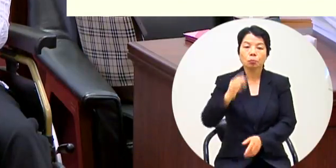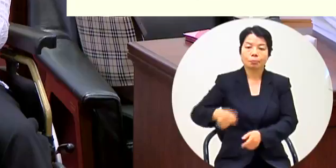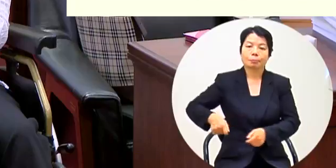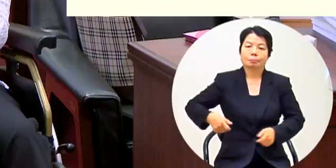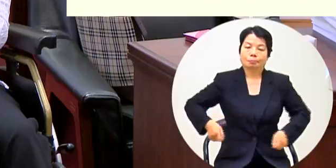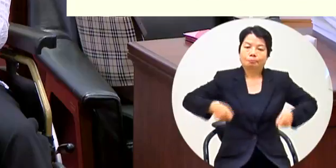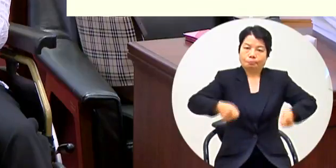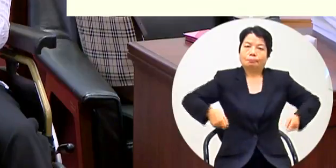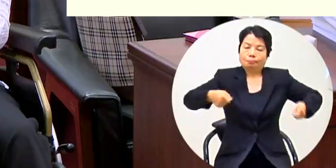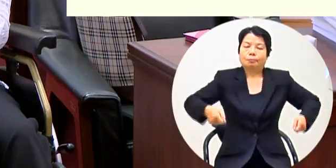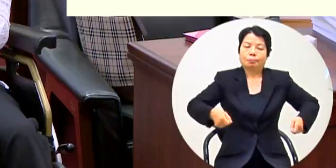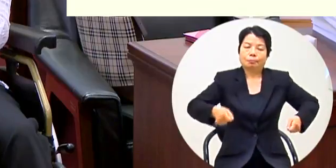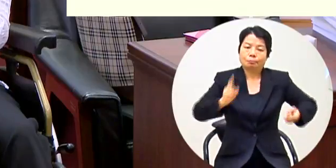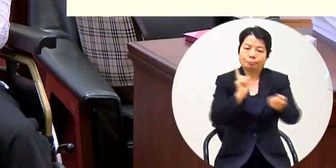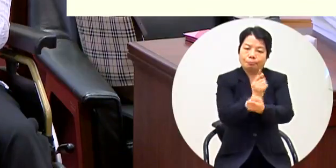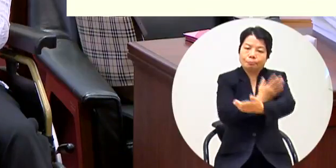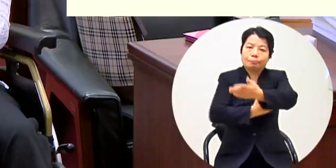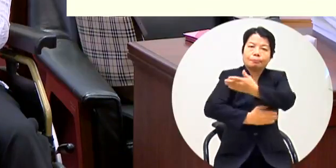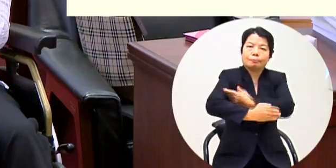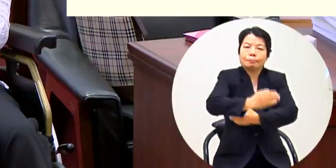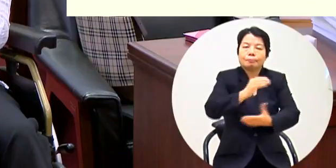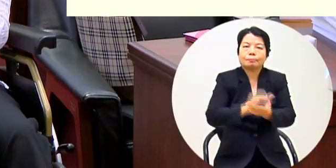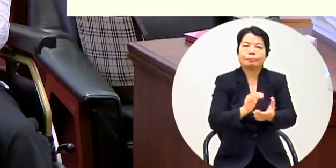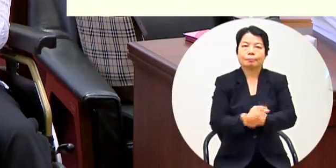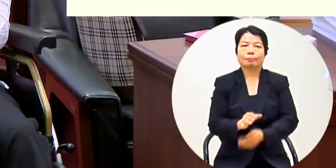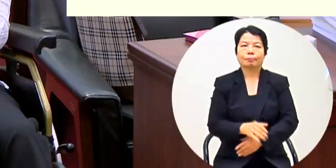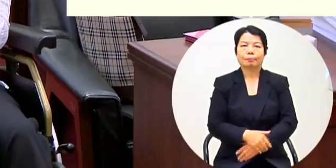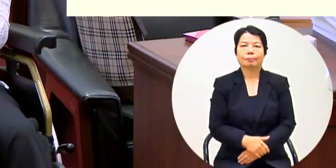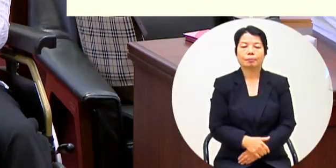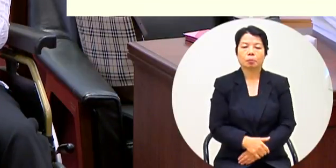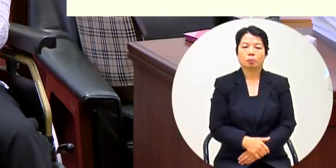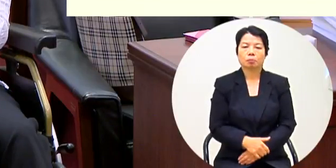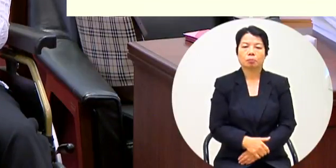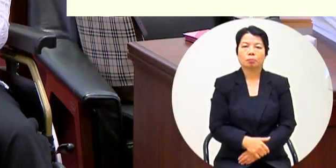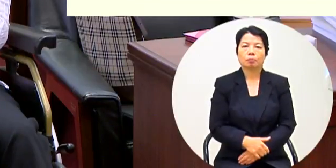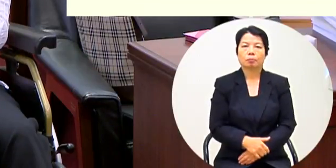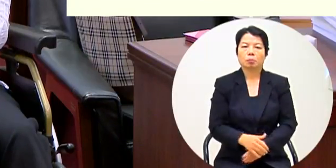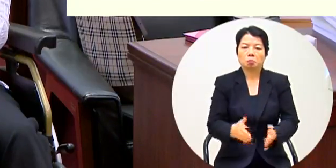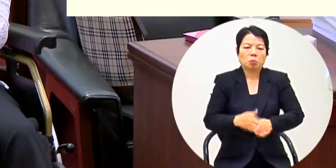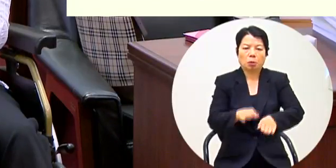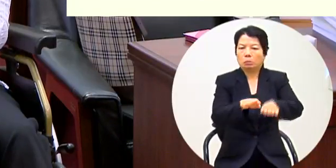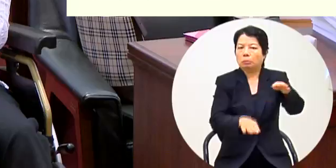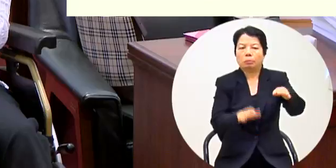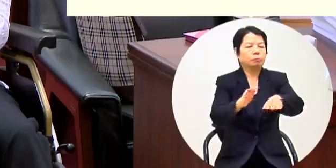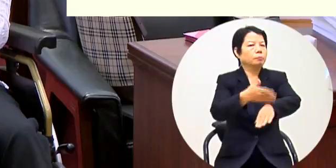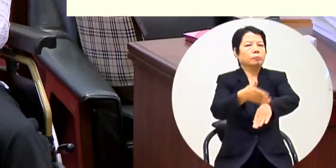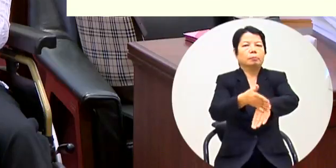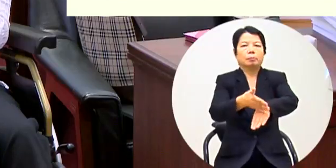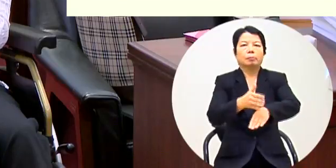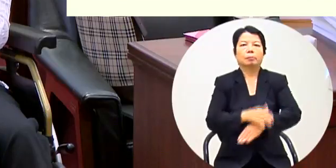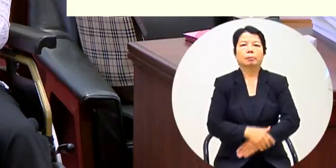需要去特别的经过那样一个高度，可以顺着上来。